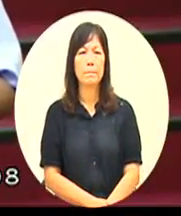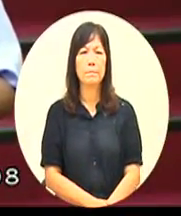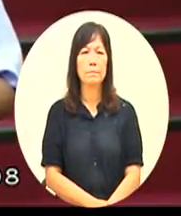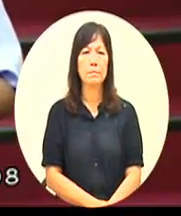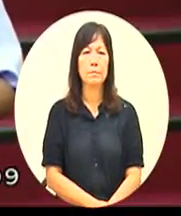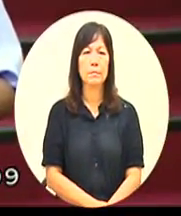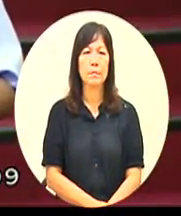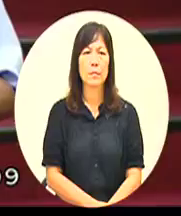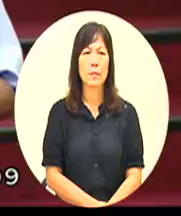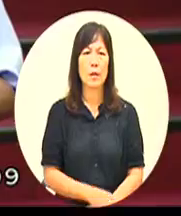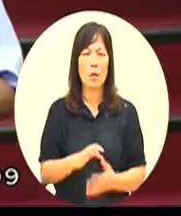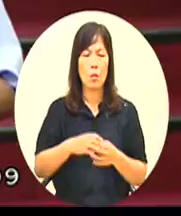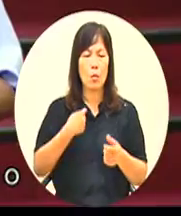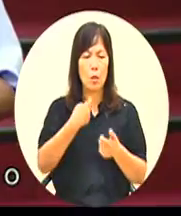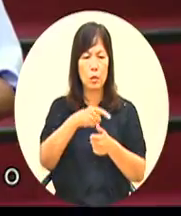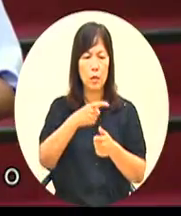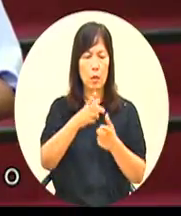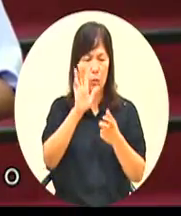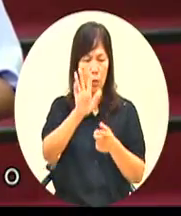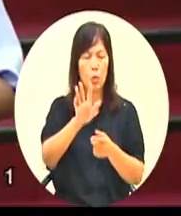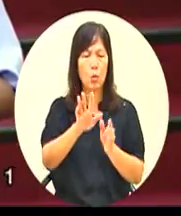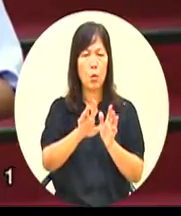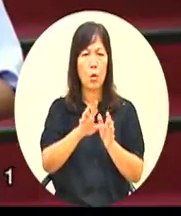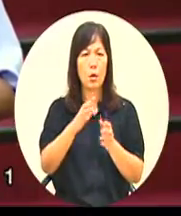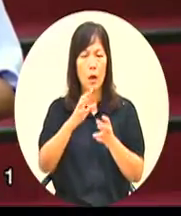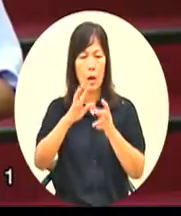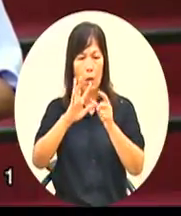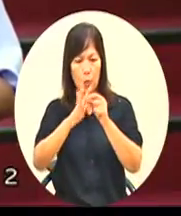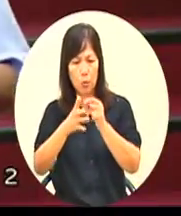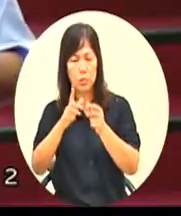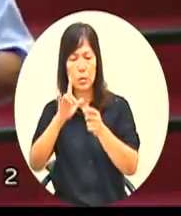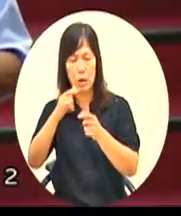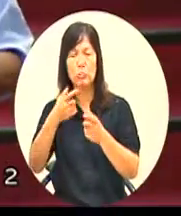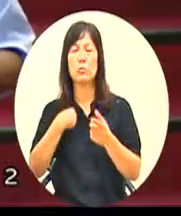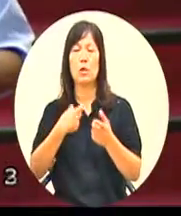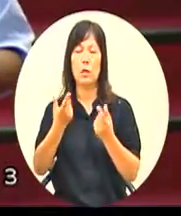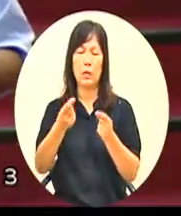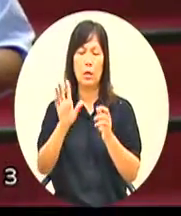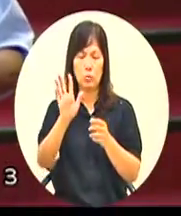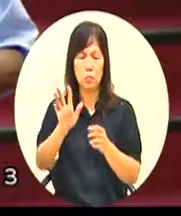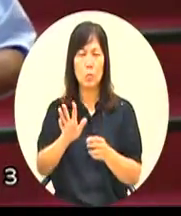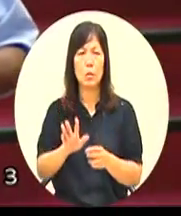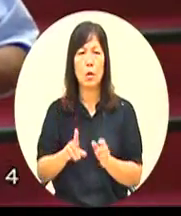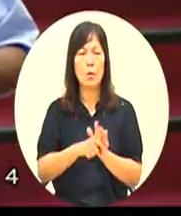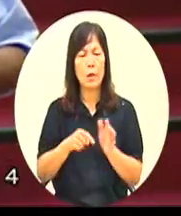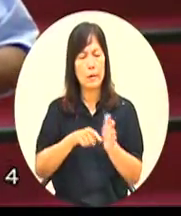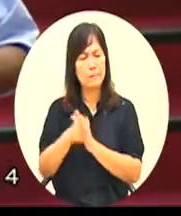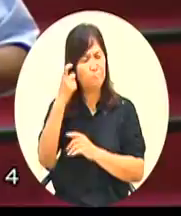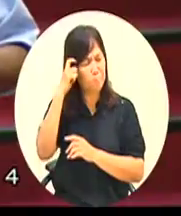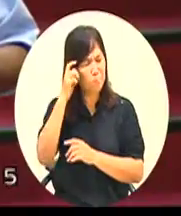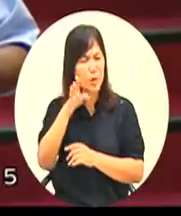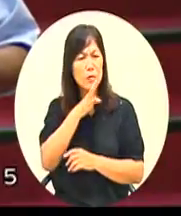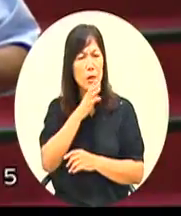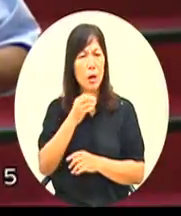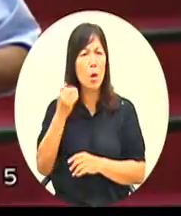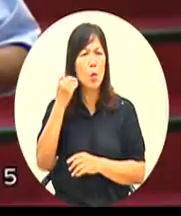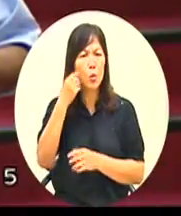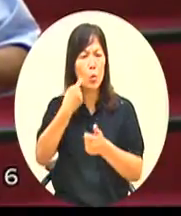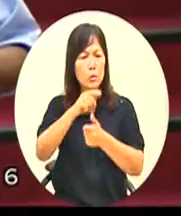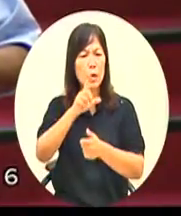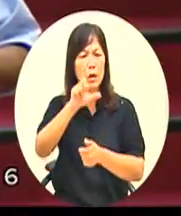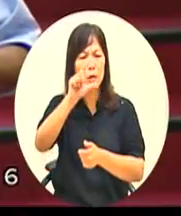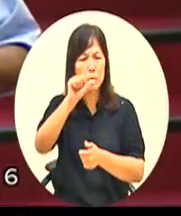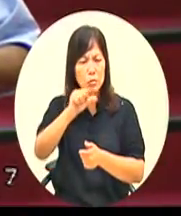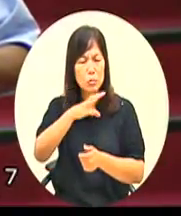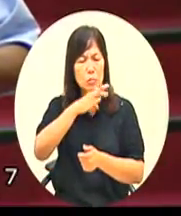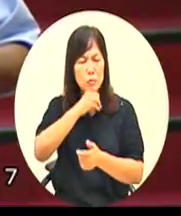因为我有教过国小老师，也教过国中的老师，我就一直想，万一我教到65岁才